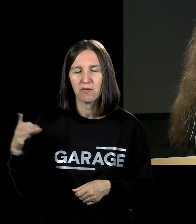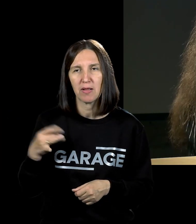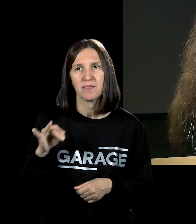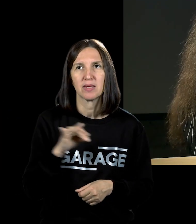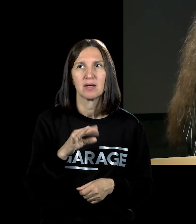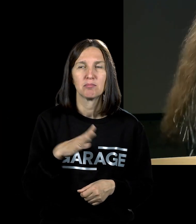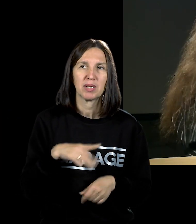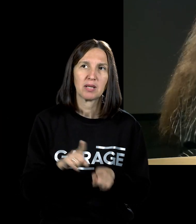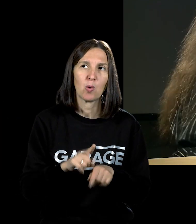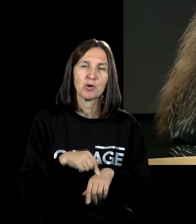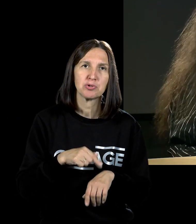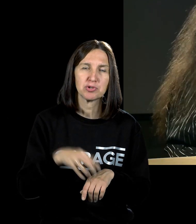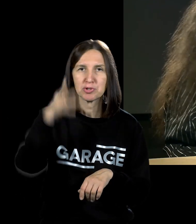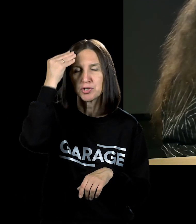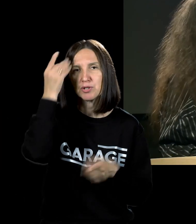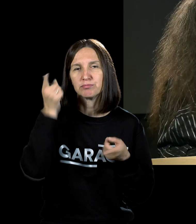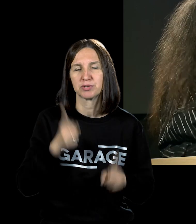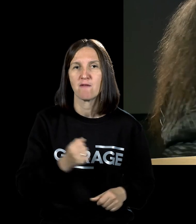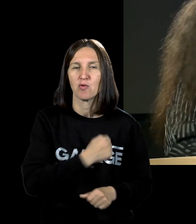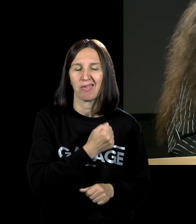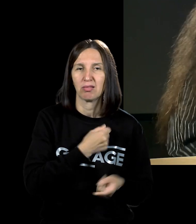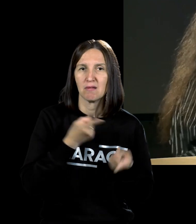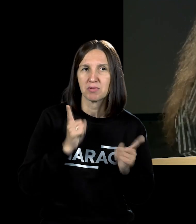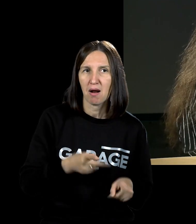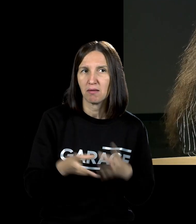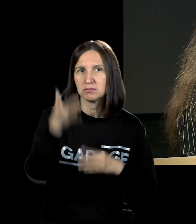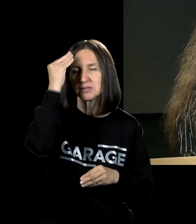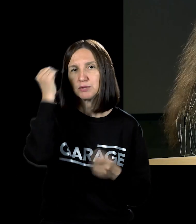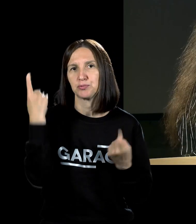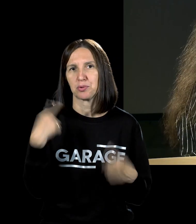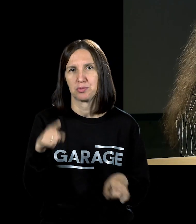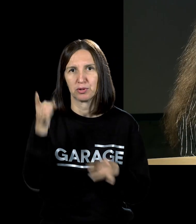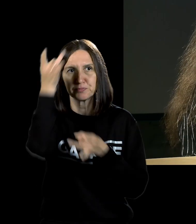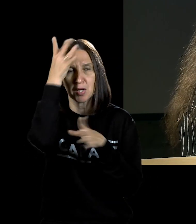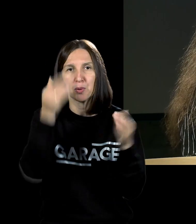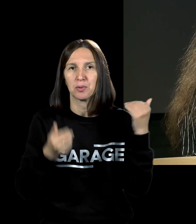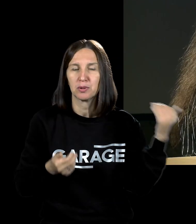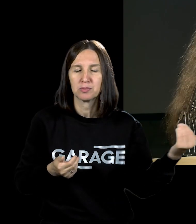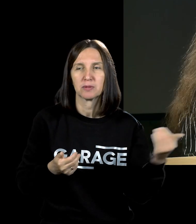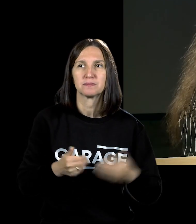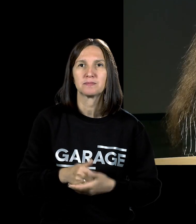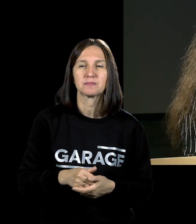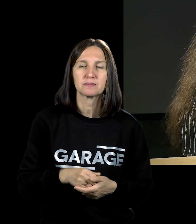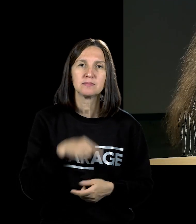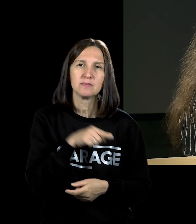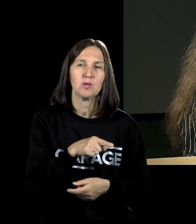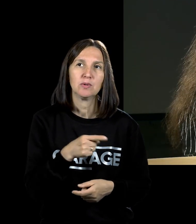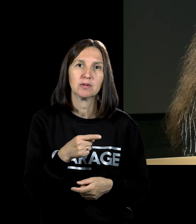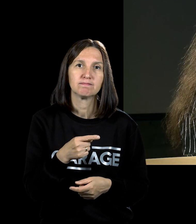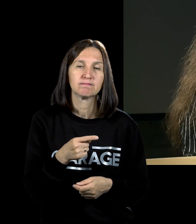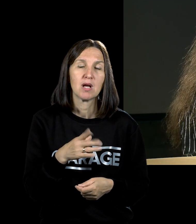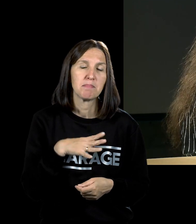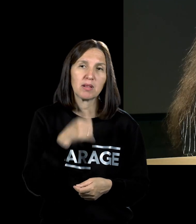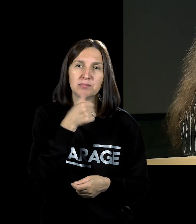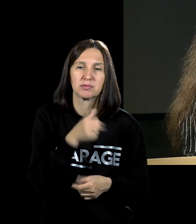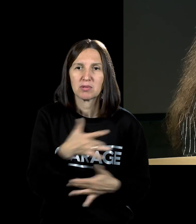это было ощущение и войны, и военной реальности, и совершенно другой культуры. Он работал, подрабатывал на кучу разнообразных